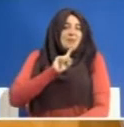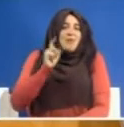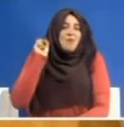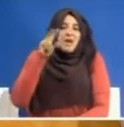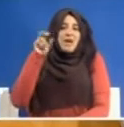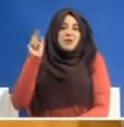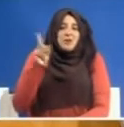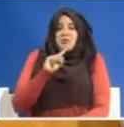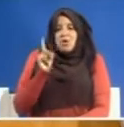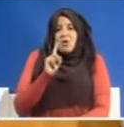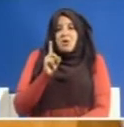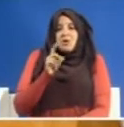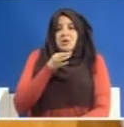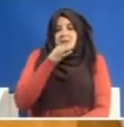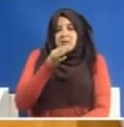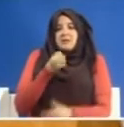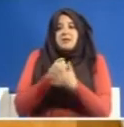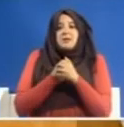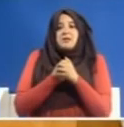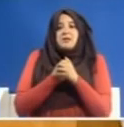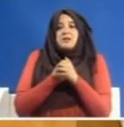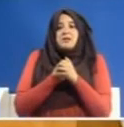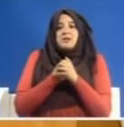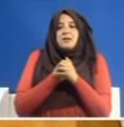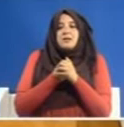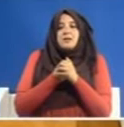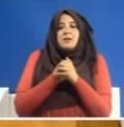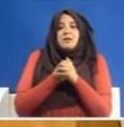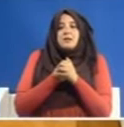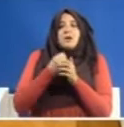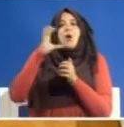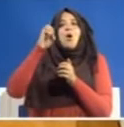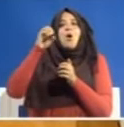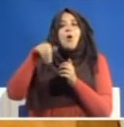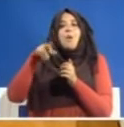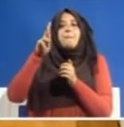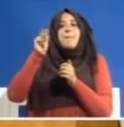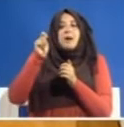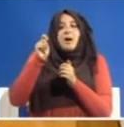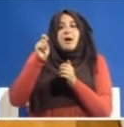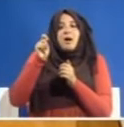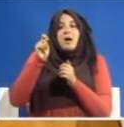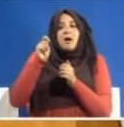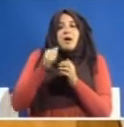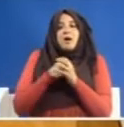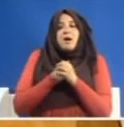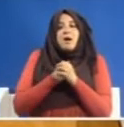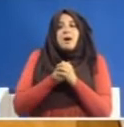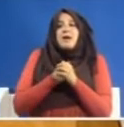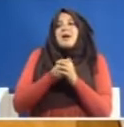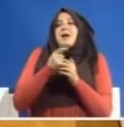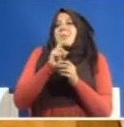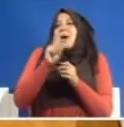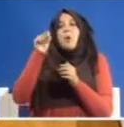عندنا العمرة سنة وليست واجب، فالحج الواجب هو الذي يجوز للمرأة